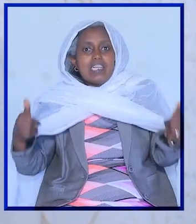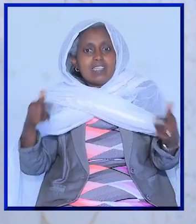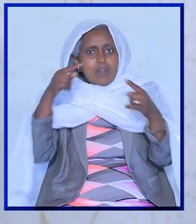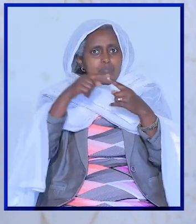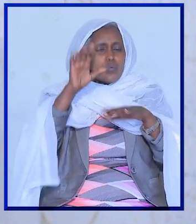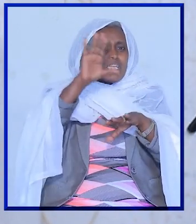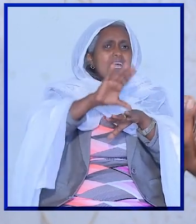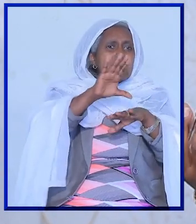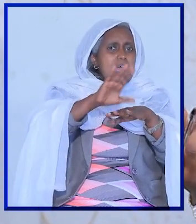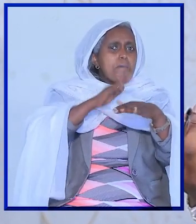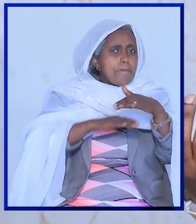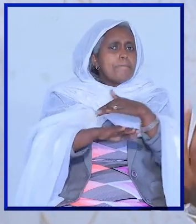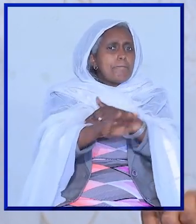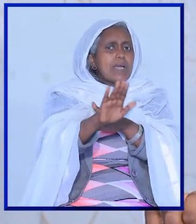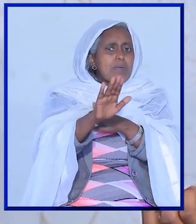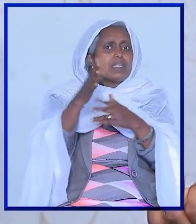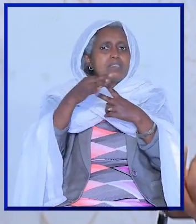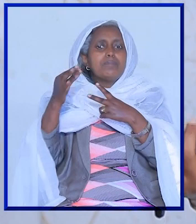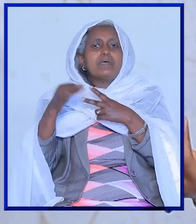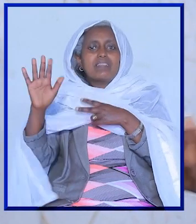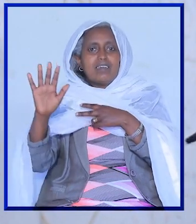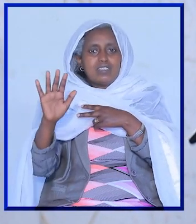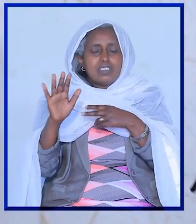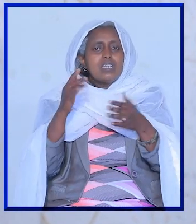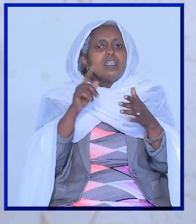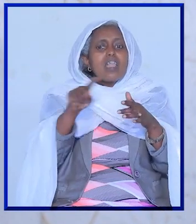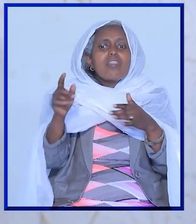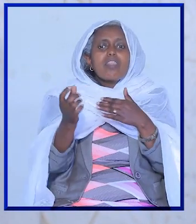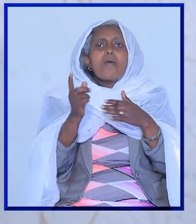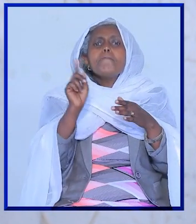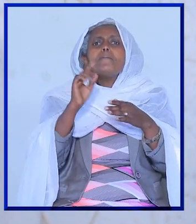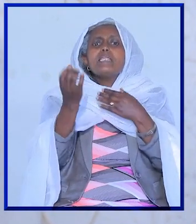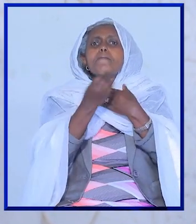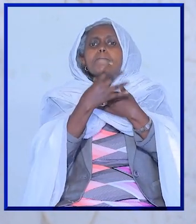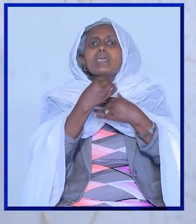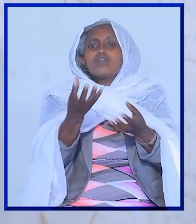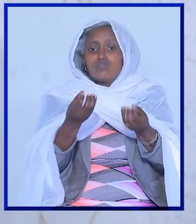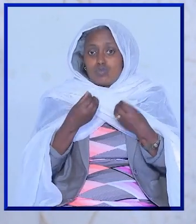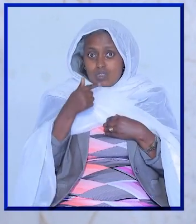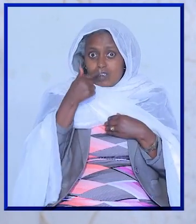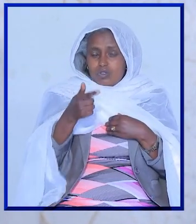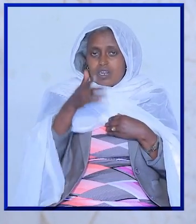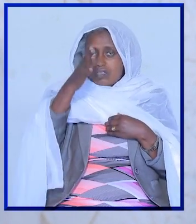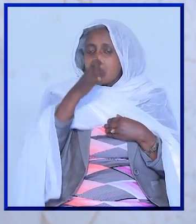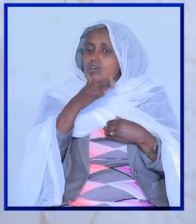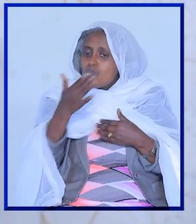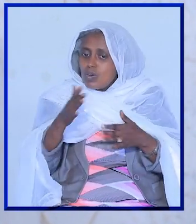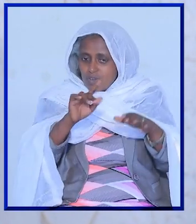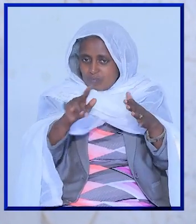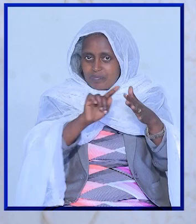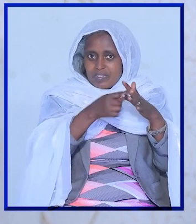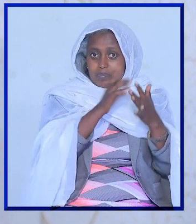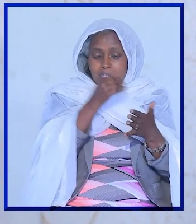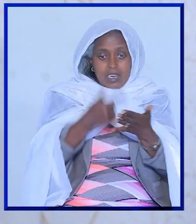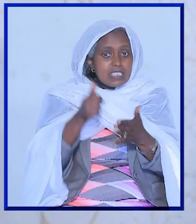ወደ ገዳም መግባትን መርጫለሁ፣ እስኪ ምን ትመክሩኛላችሁ? ትላለች እማሆይ። እስኪ ከርሶ ልጀምርና